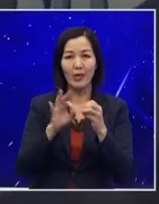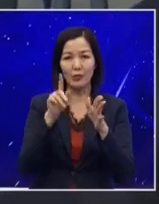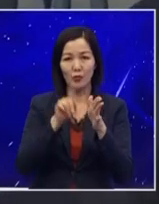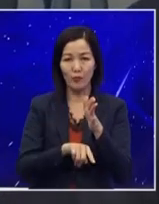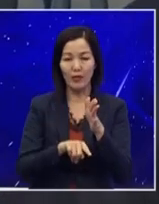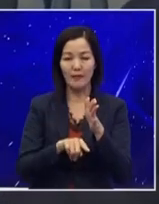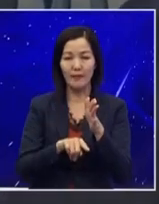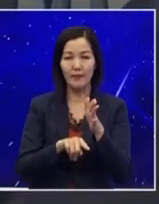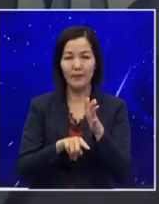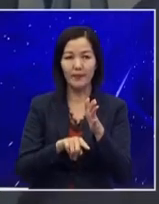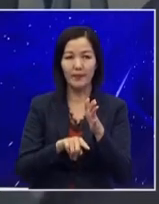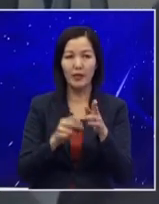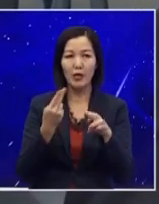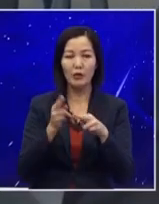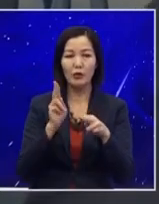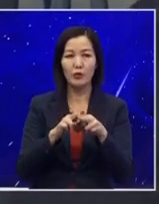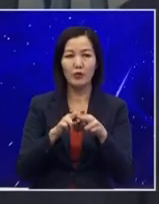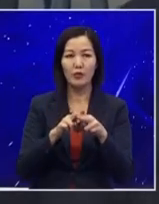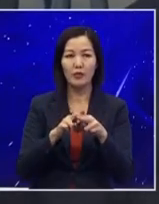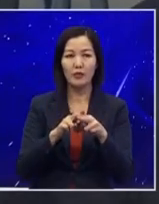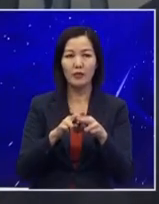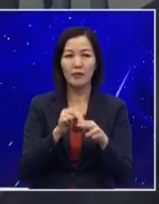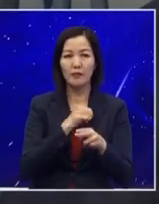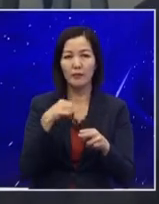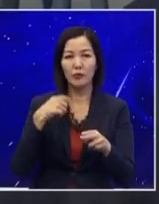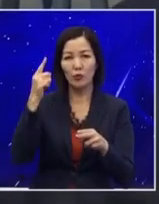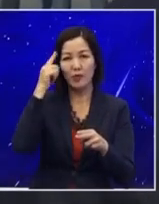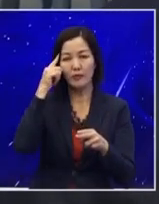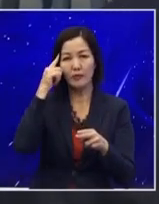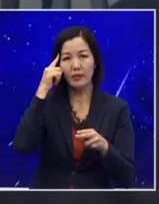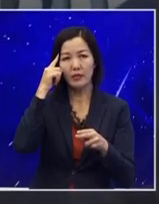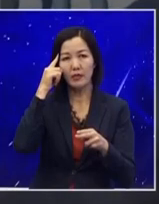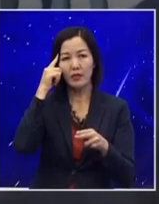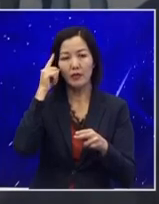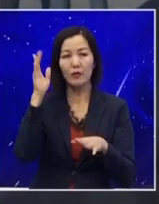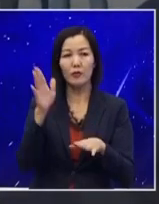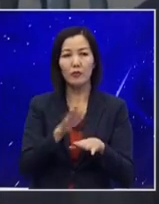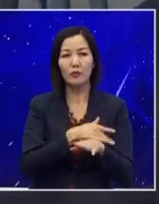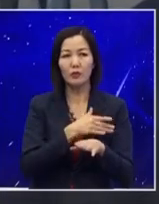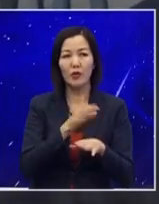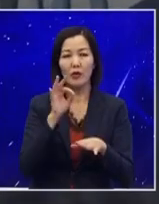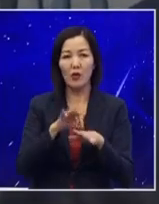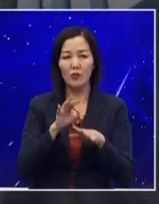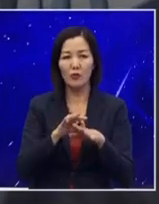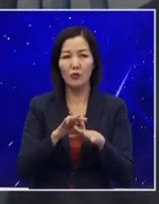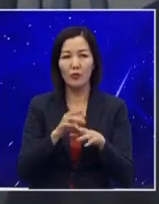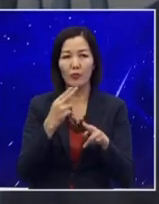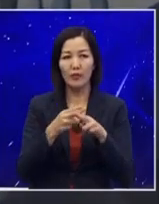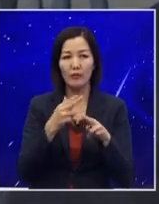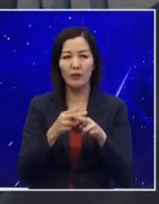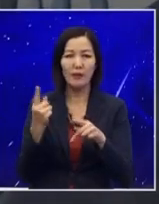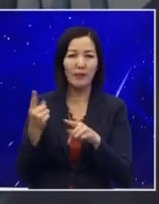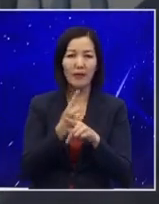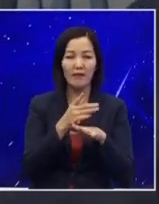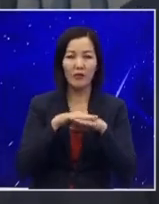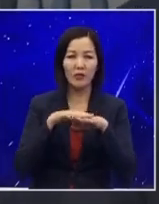10-15% төмен. Сондықтан бүгін біз ойлаймыз, осы ұзақ пандемиядан кейін осы бірінші